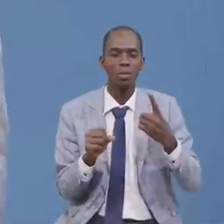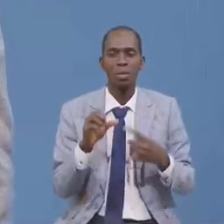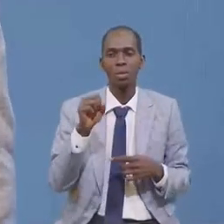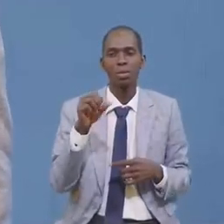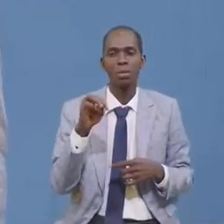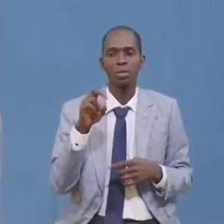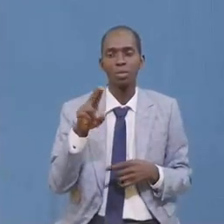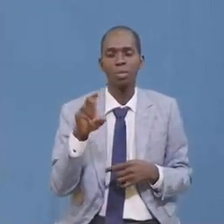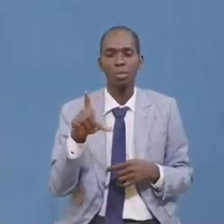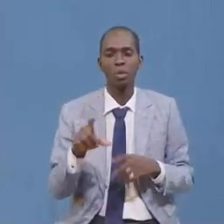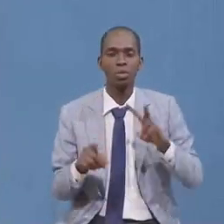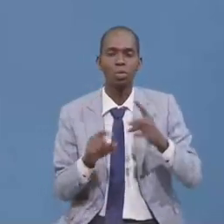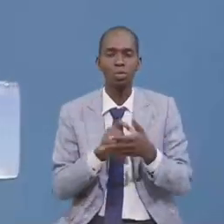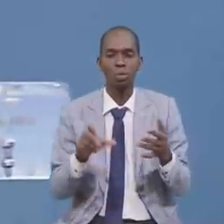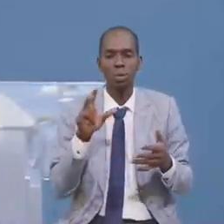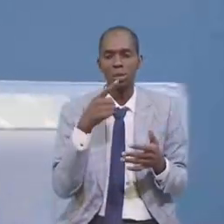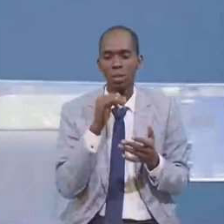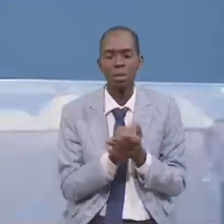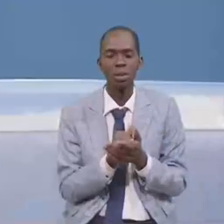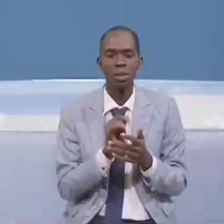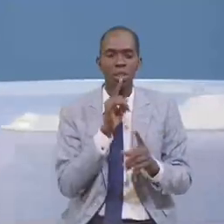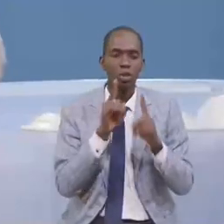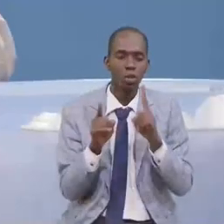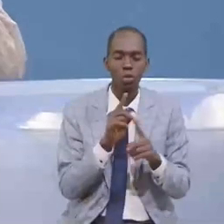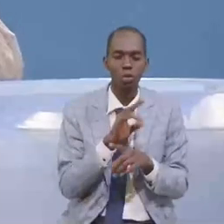Samuel 2, 3. Ne parlez plus avec autant de hauteur.